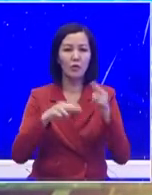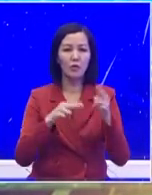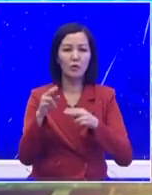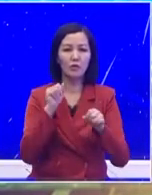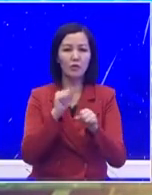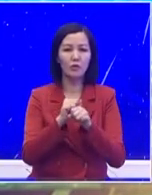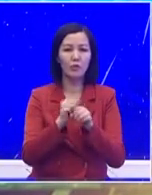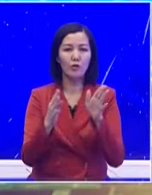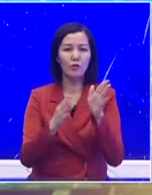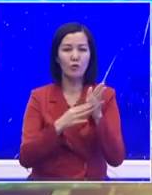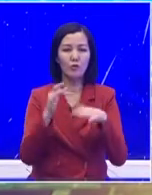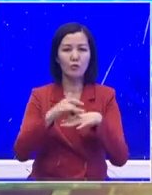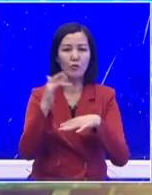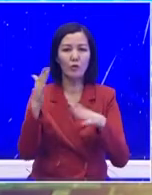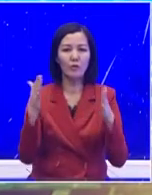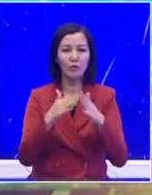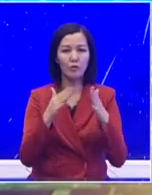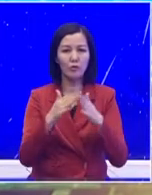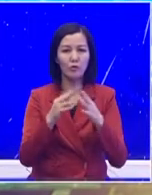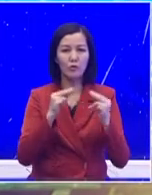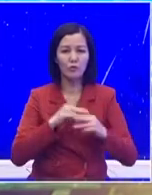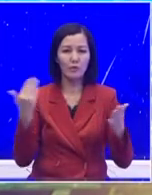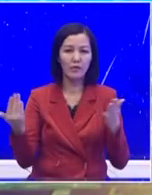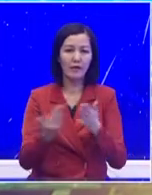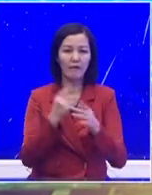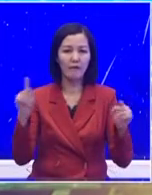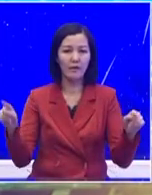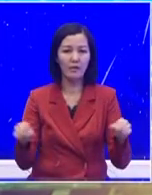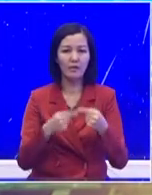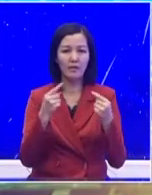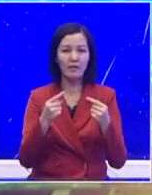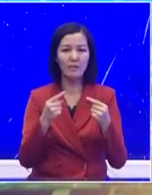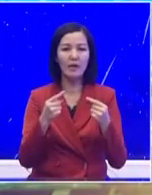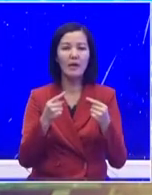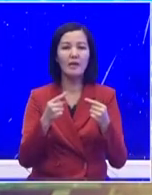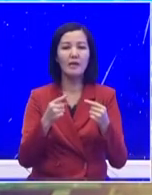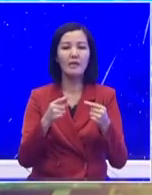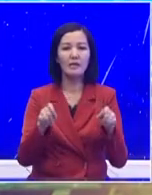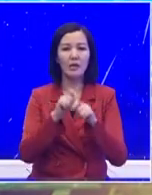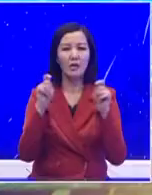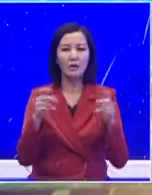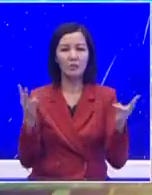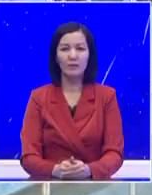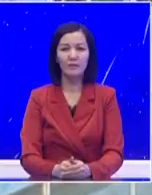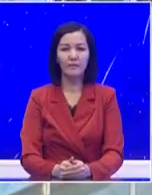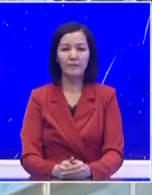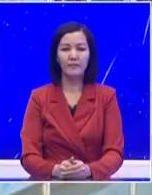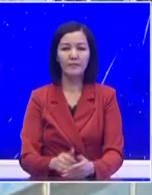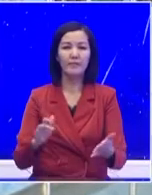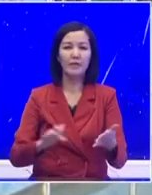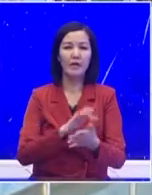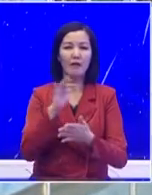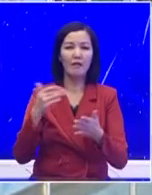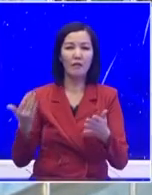биыл шаһарда құрылысы тоқтап тұрған 9 көп қабатты тұрғын үйдің жұмысы жанданып, қолданысқа берілмек. Қала